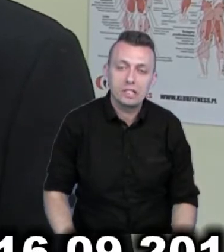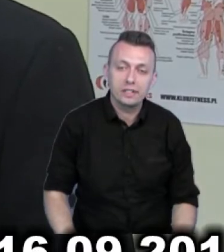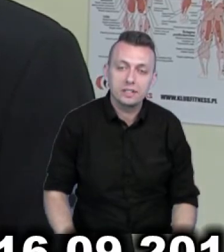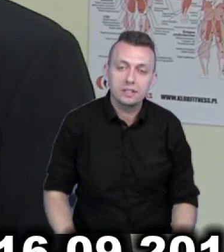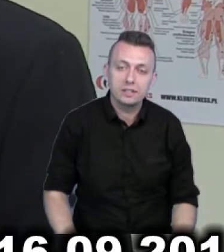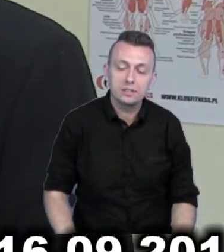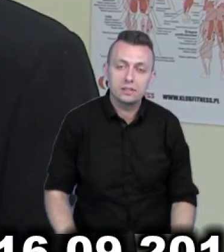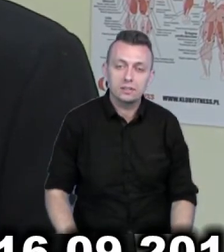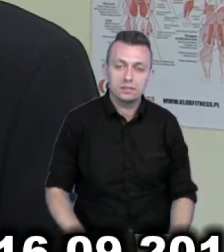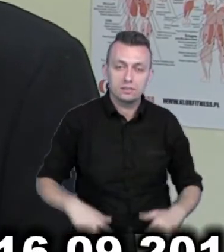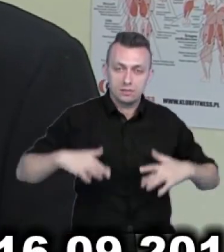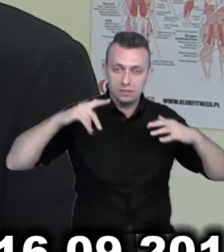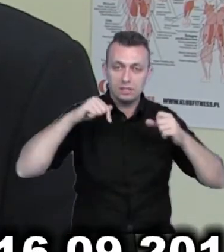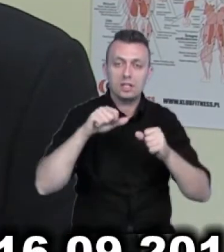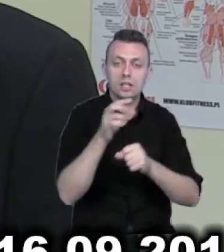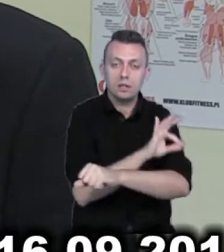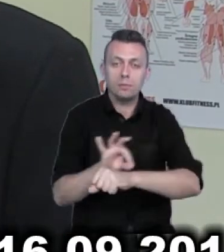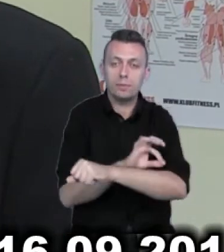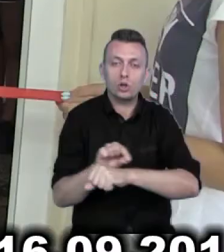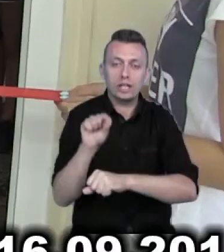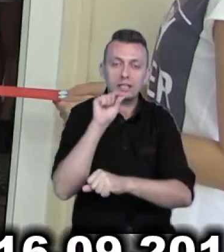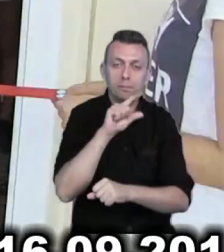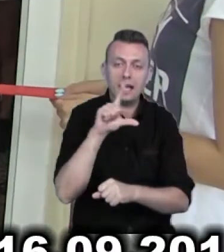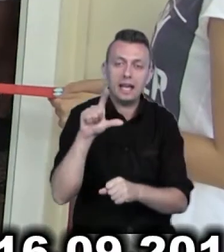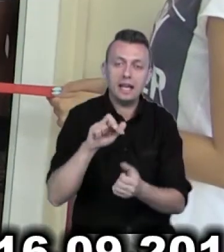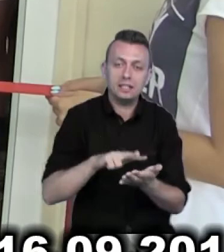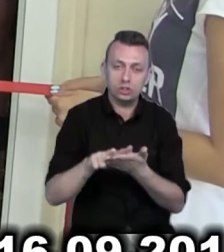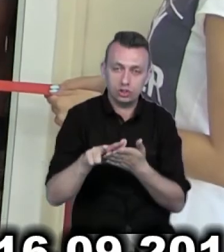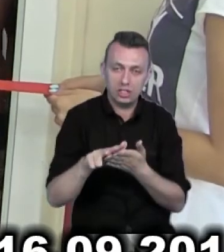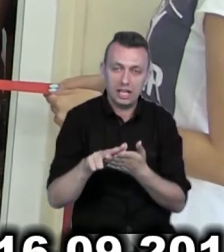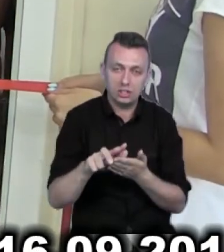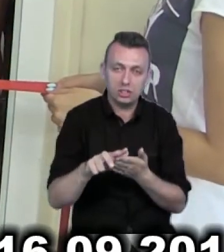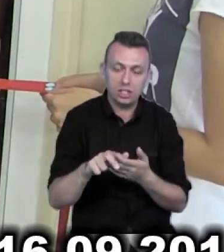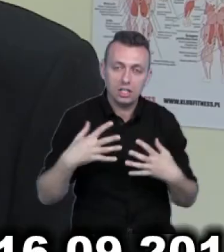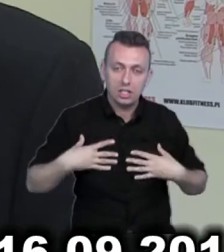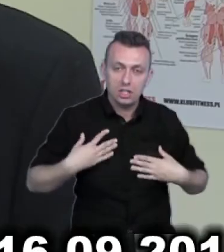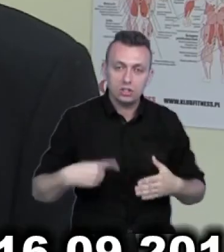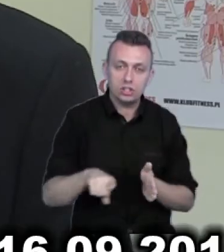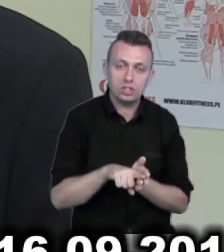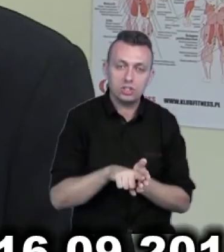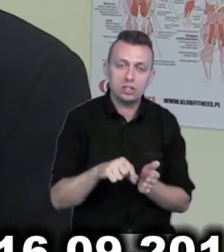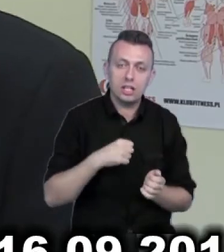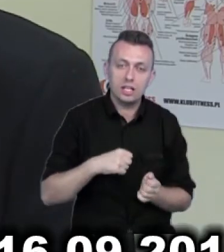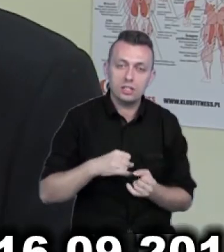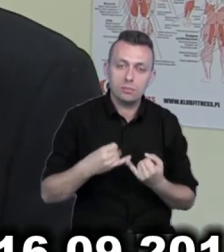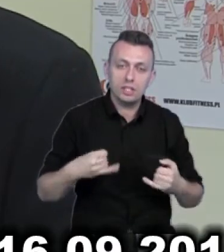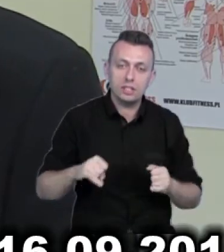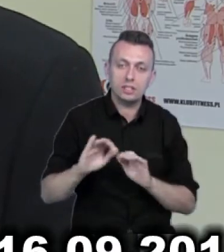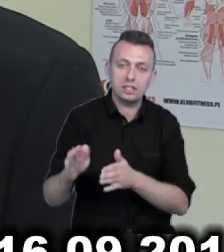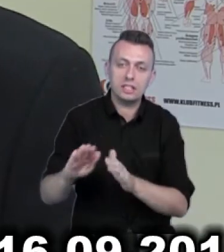w projekcie PL13 Żyjesz dla siebie i innych, zadbaj o zdrowie. Będziemy promować to wśród wszystkich